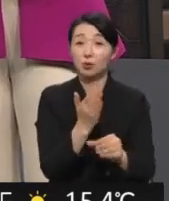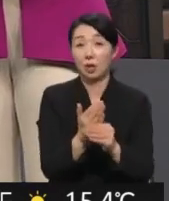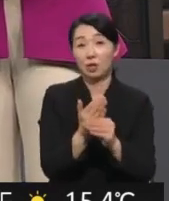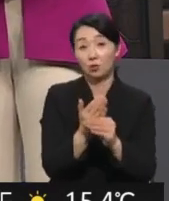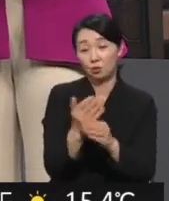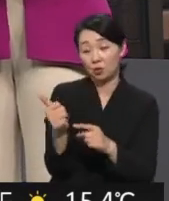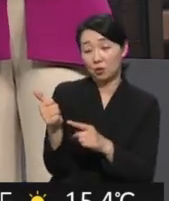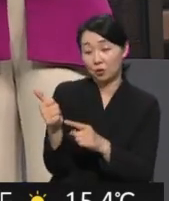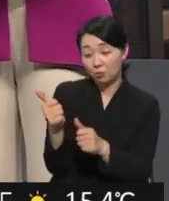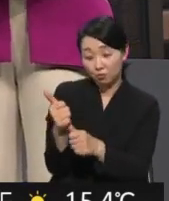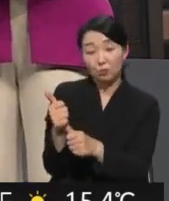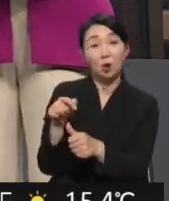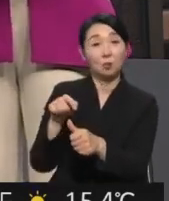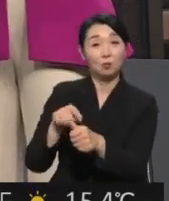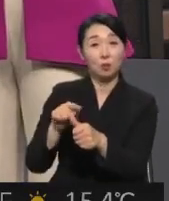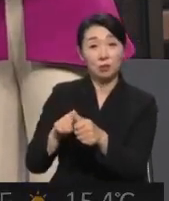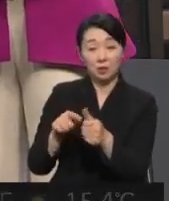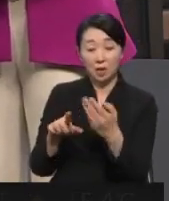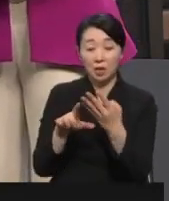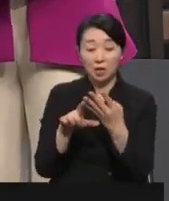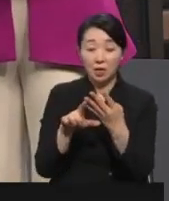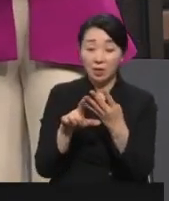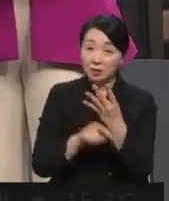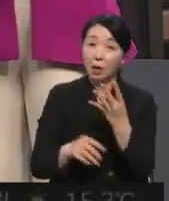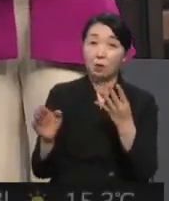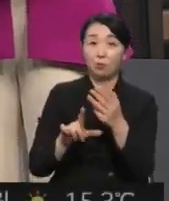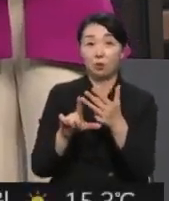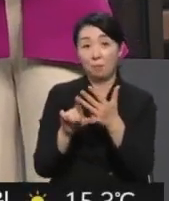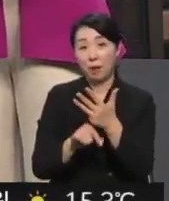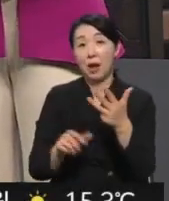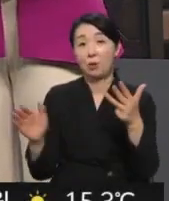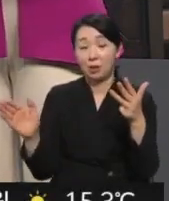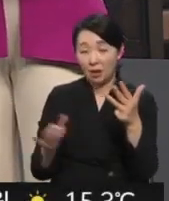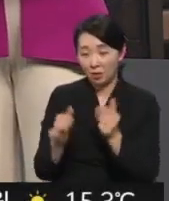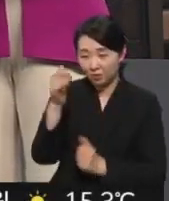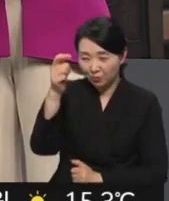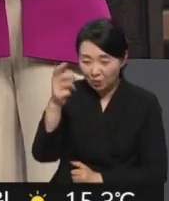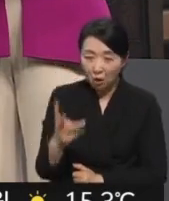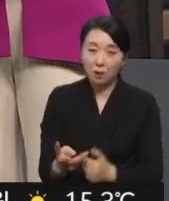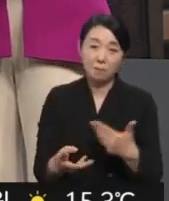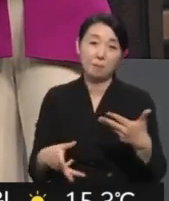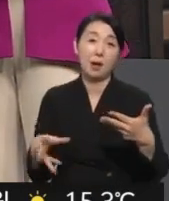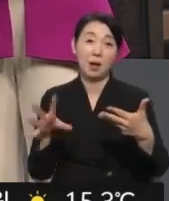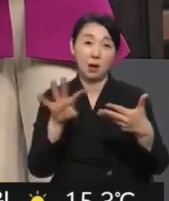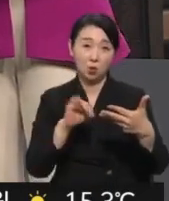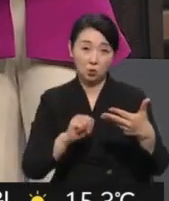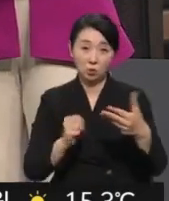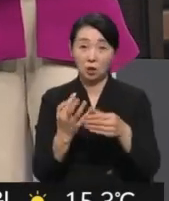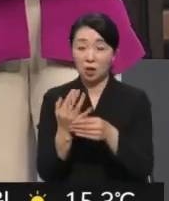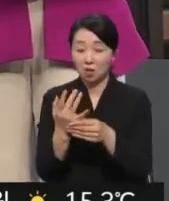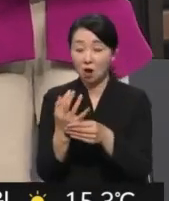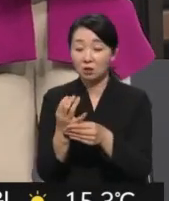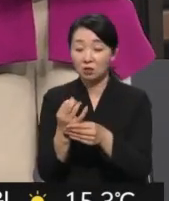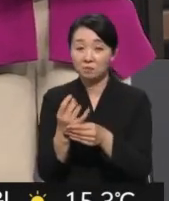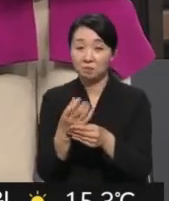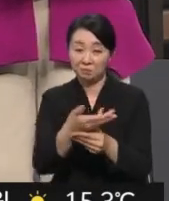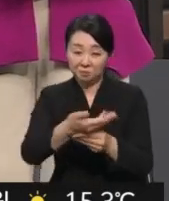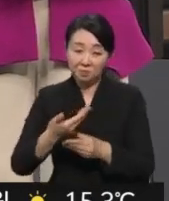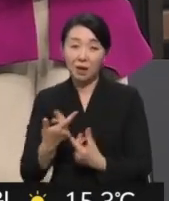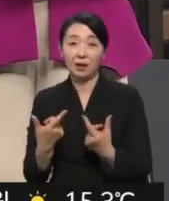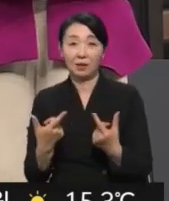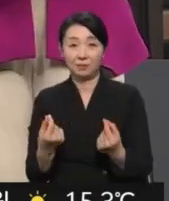김 부원장은 지난해 4월부터 8월까지 수차례에 걸쳐서 8억 원 상당의 현금을 건네받은